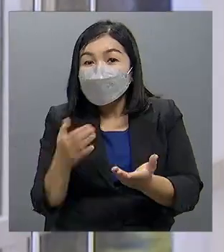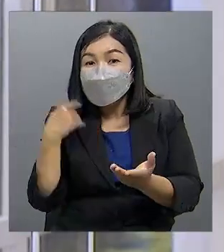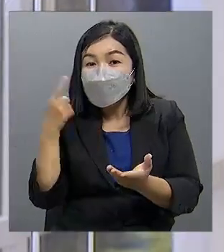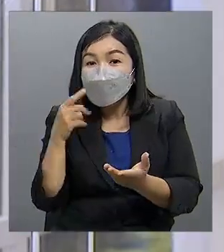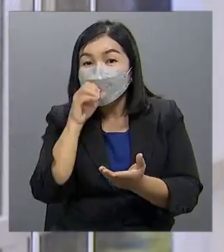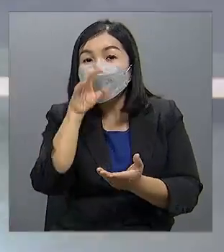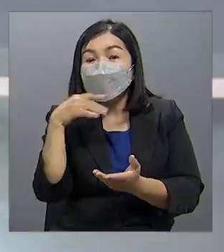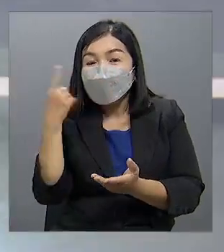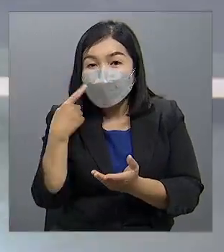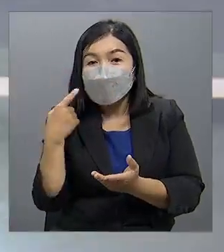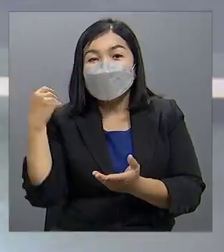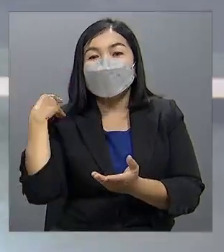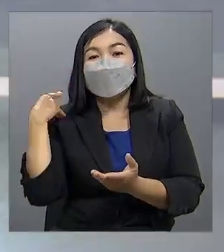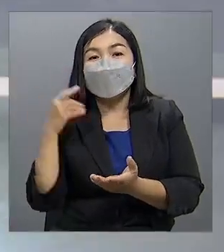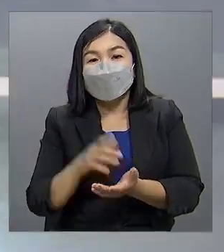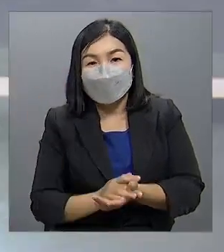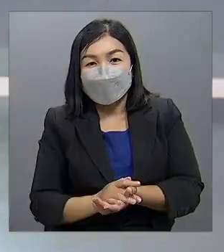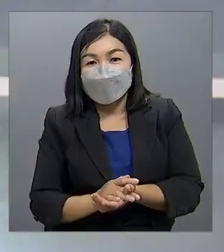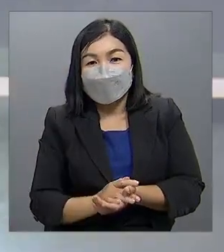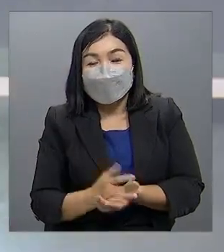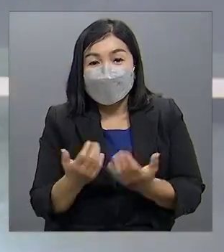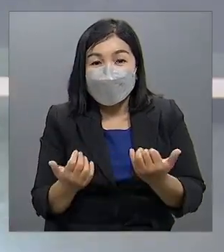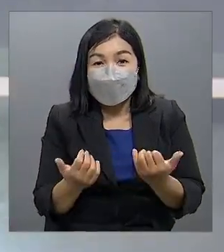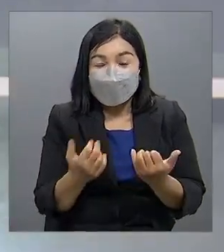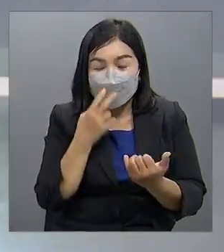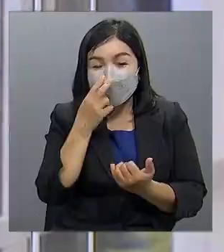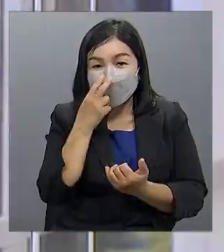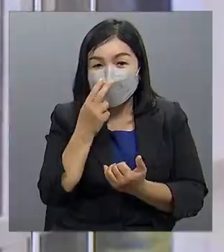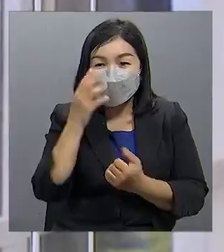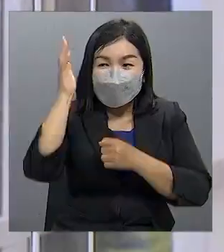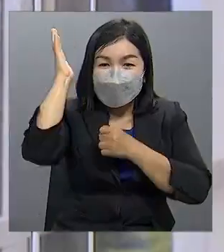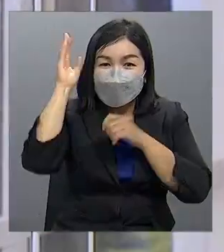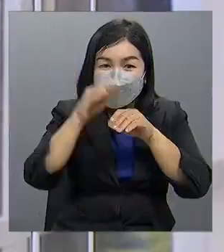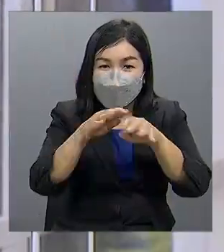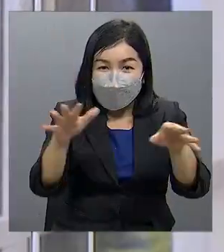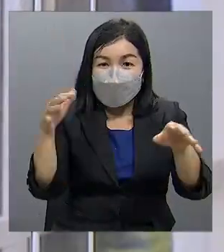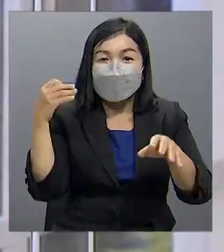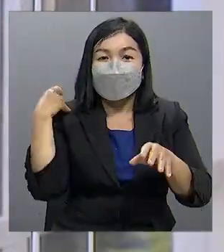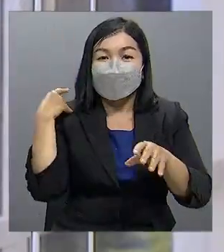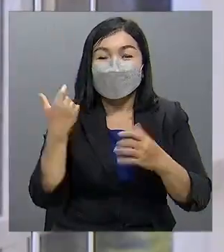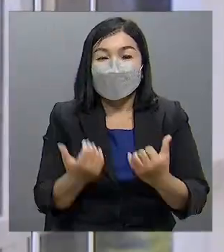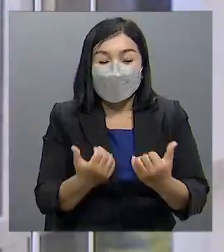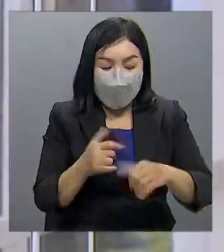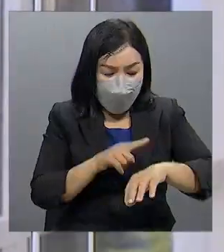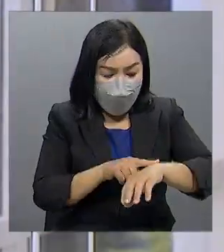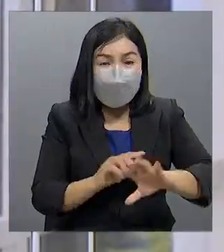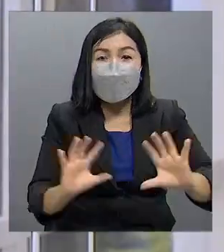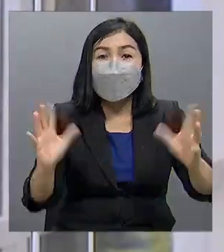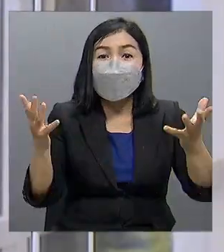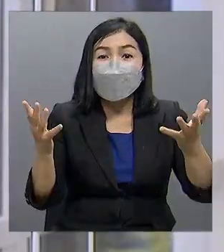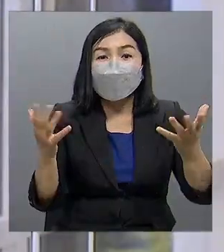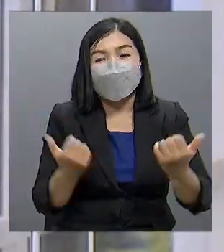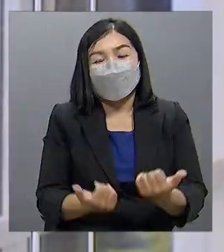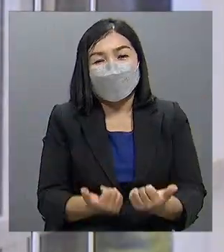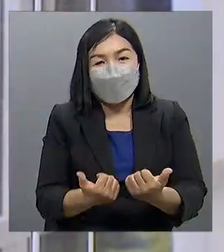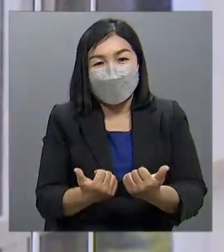ก ลงไปเยอะขนาด ต่างว่าเขาไม่รู้ละกัน เปิดตัวใหญ่แบบสุดยอดเลยนะครับอ่ะวันนี้หมดเวลาของรายการวันใหม่วาไรตี้นะครับคุณผู้ช